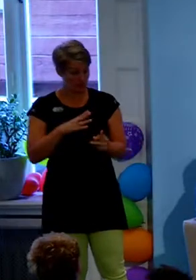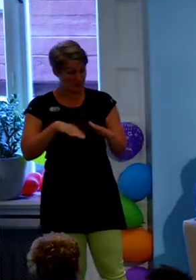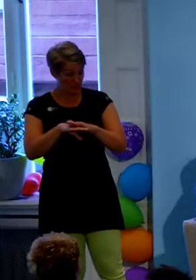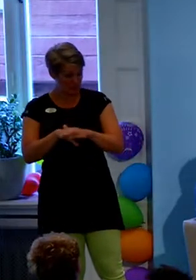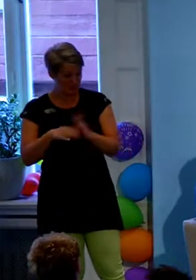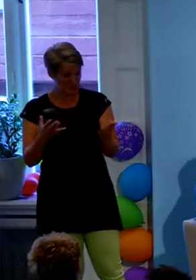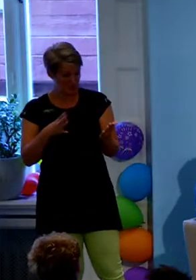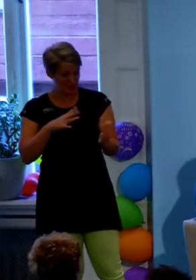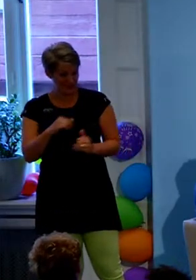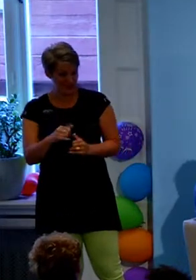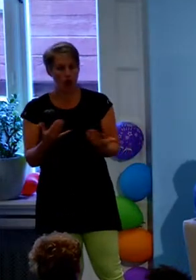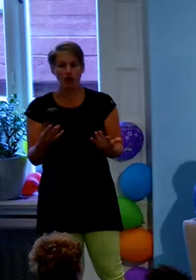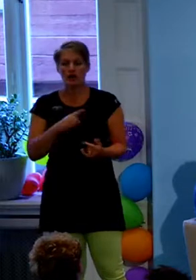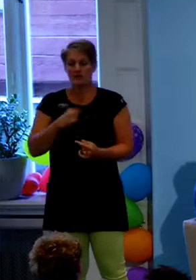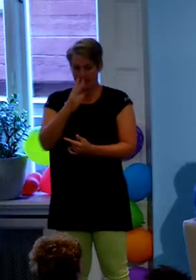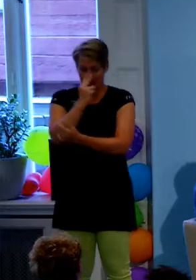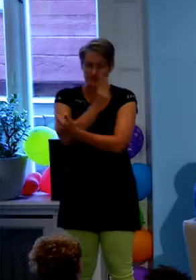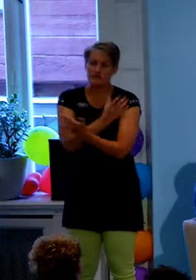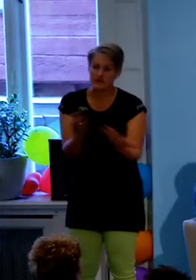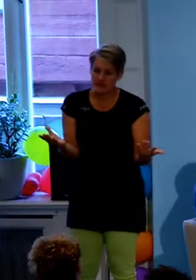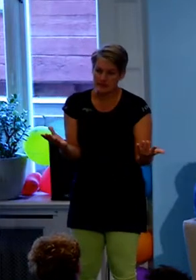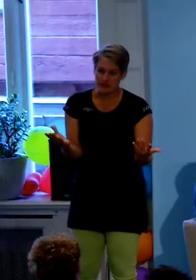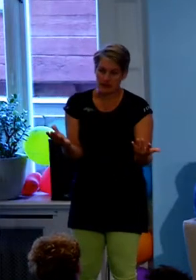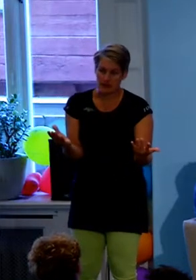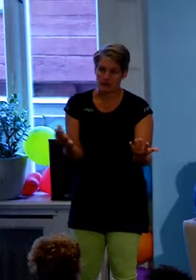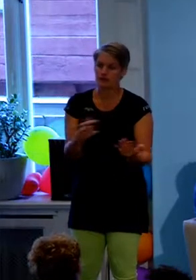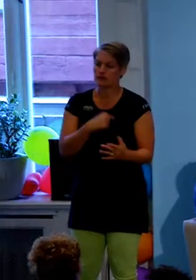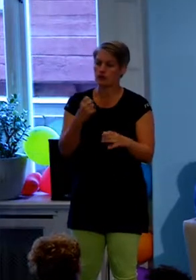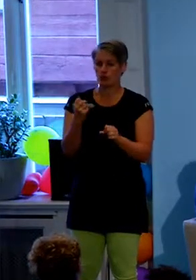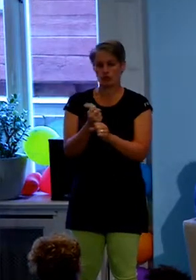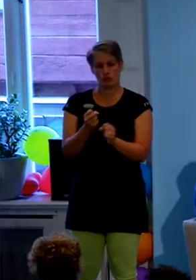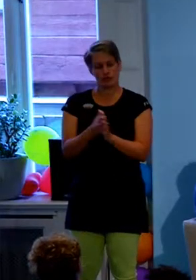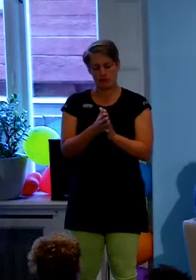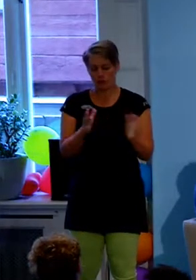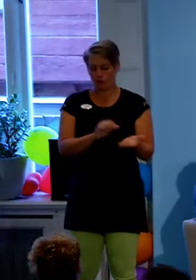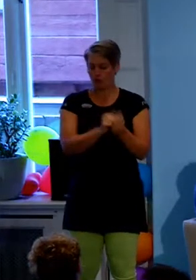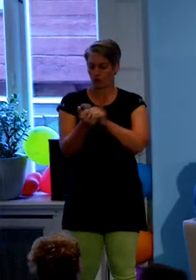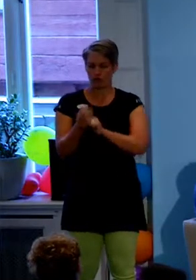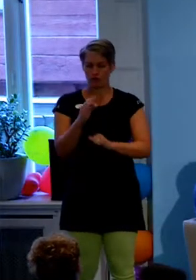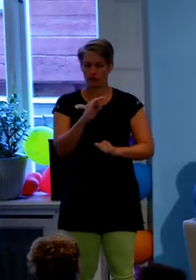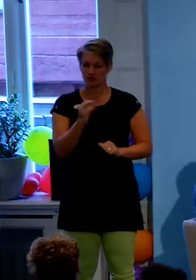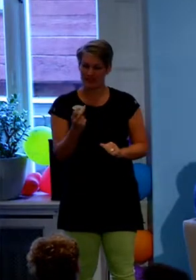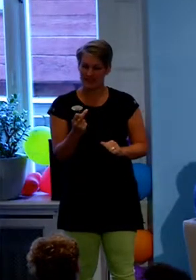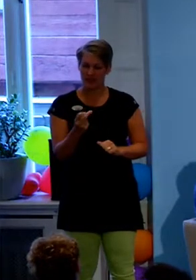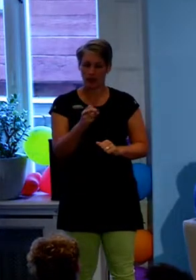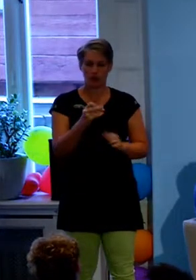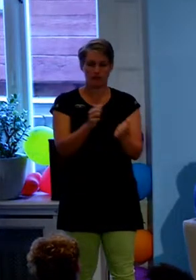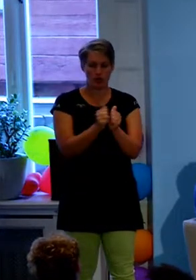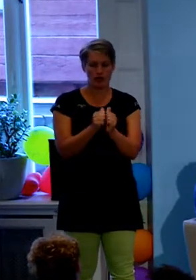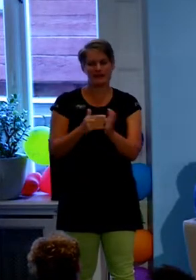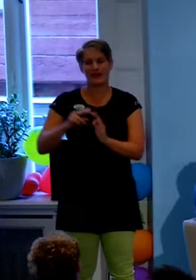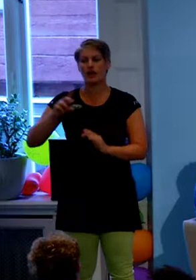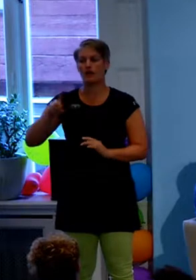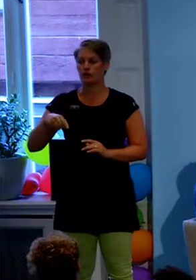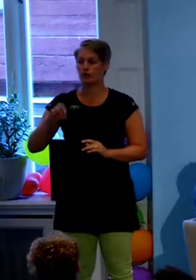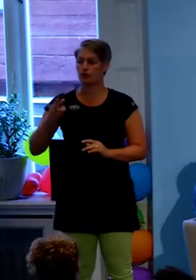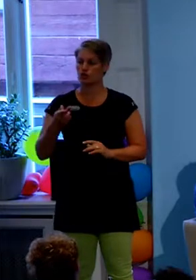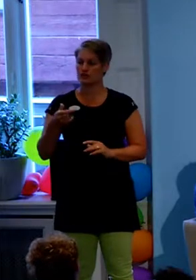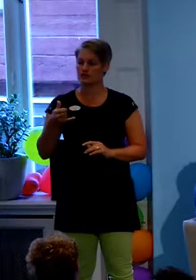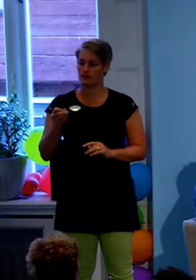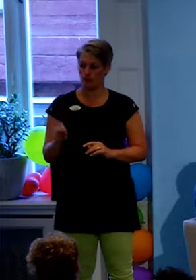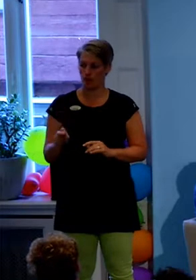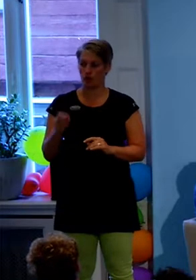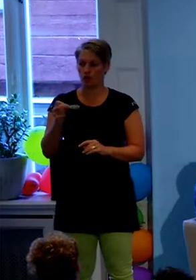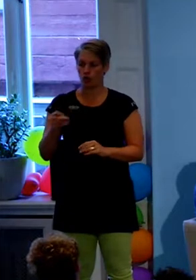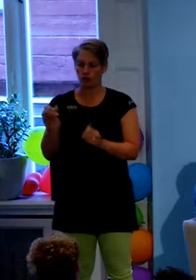er ja, vad vi faktiskt kan visa. Att vi håller på med en stor omställning från fossil råvara till förnyelsebar råvara som börjar